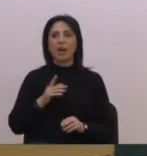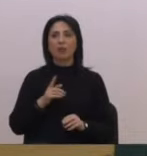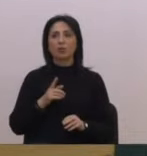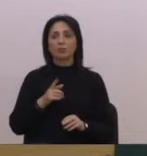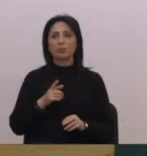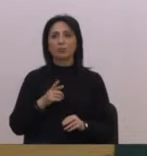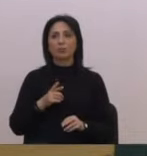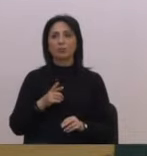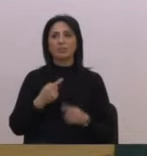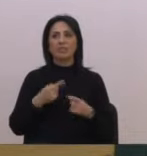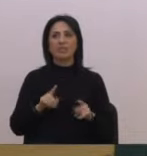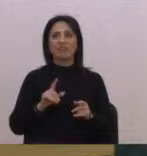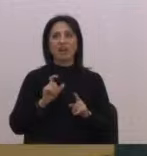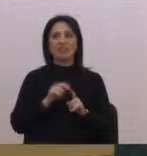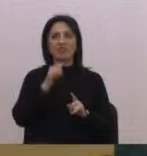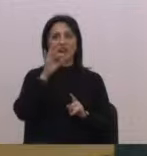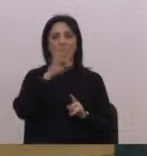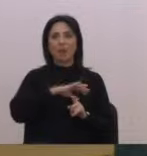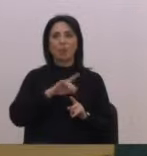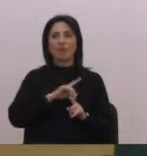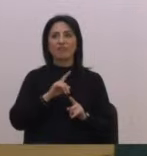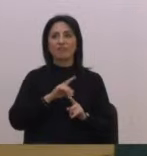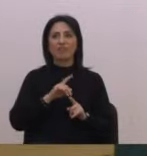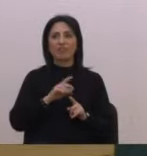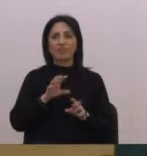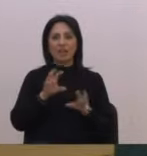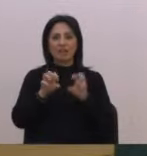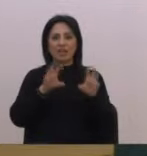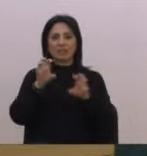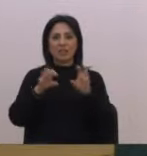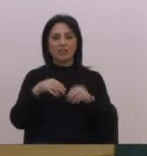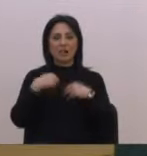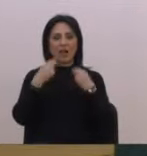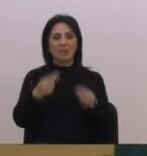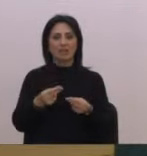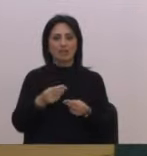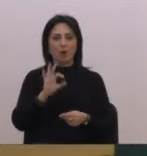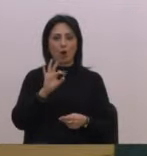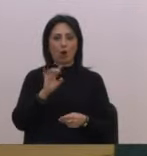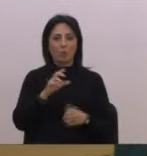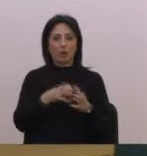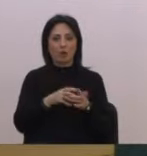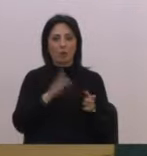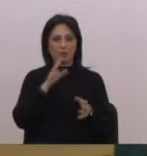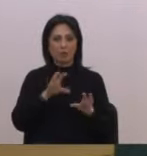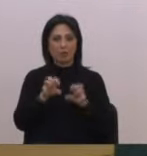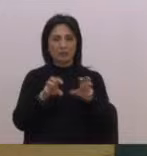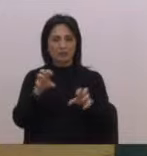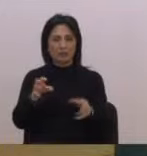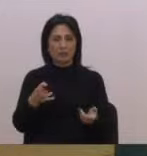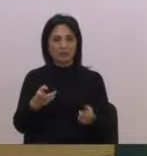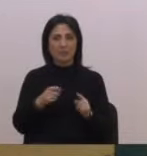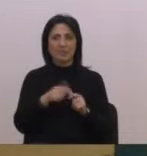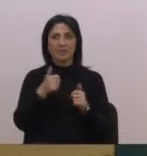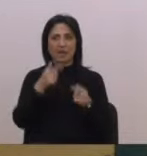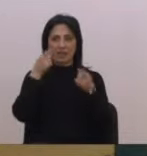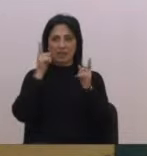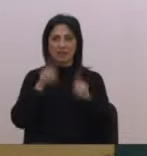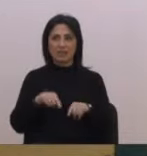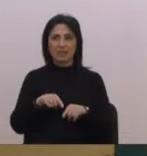რომ სხვა სიტყვას ვერ გამოვიყენებ, საჯიჯგნად აძლევთ მას, ამ კომპანიას. ისიც კარგად